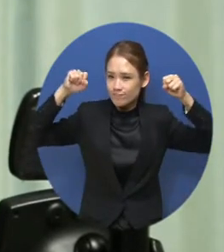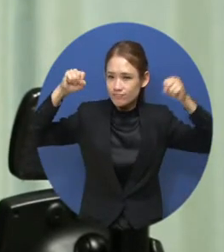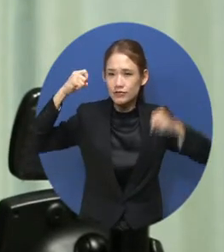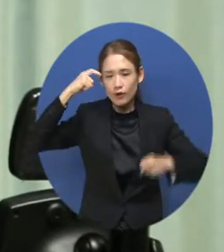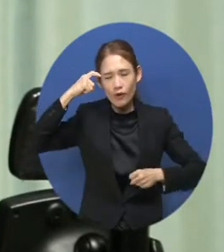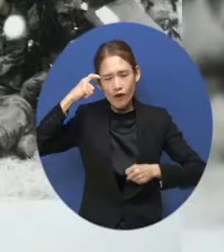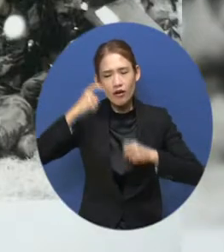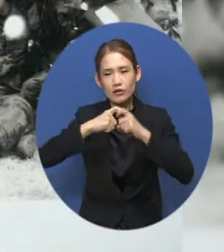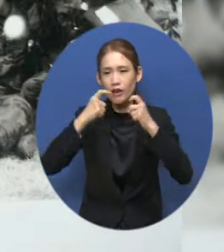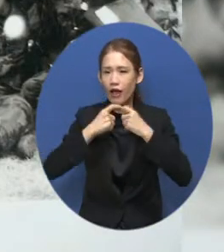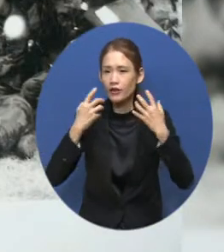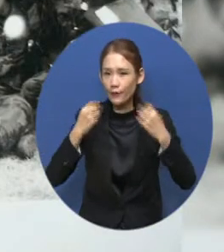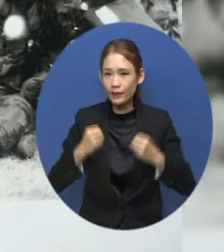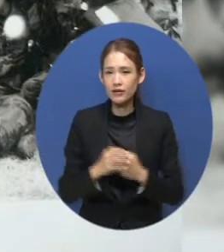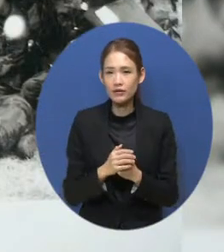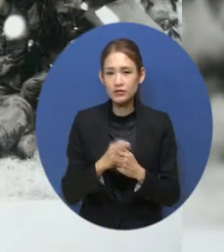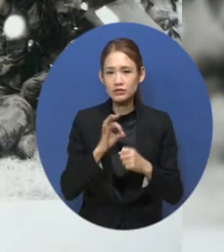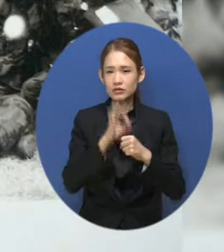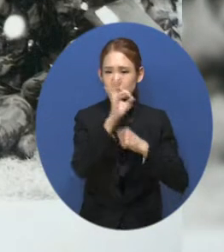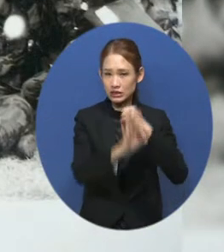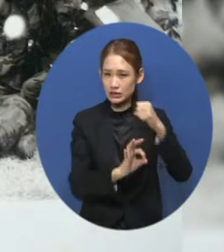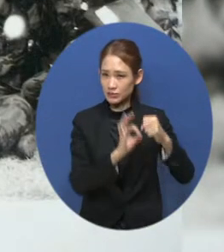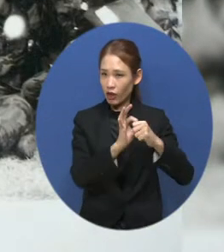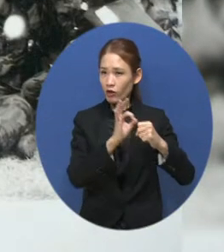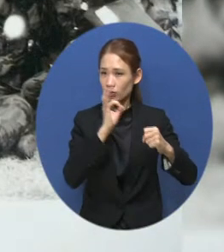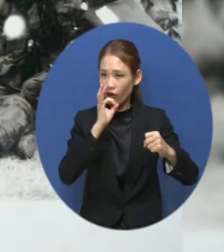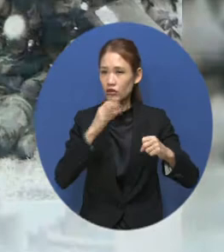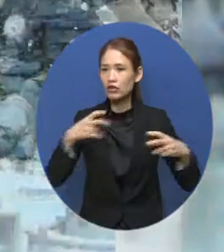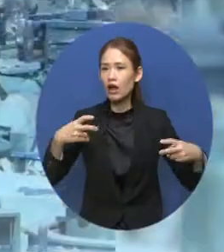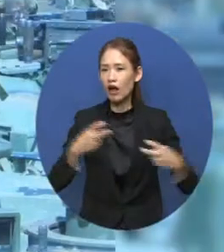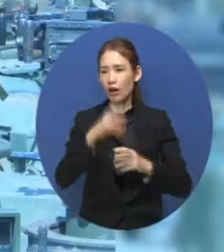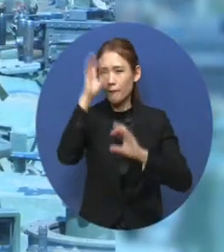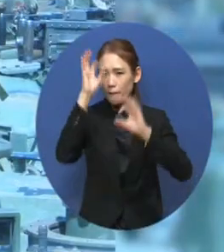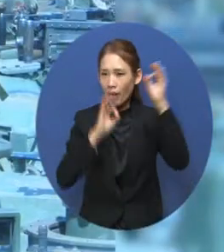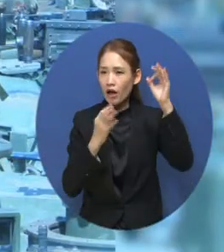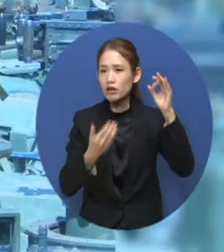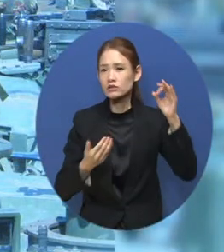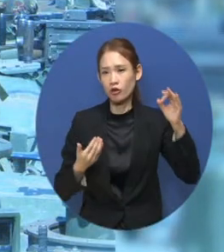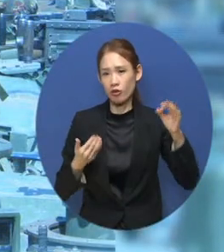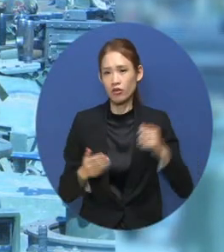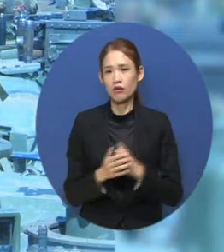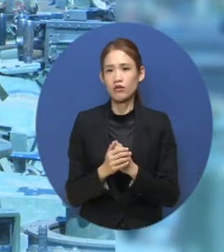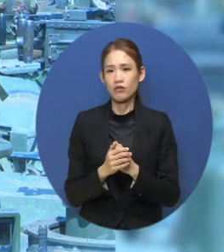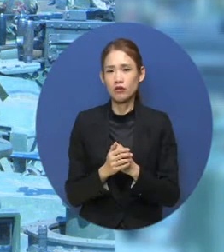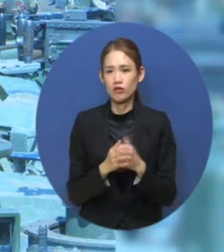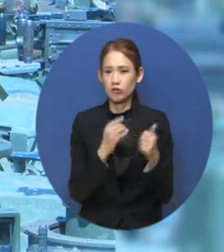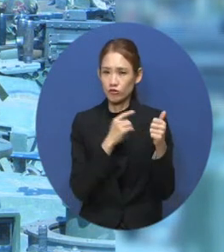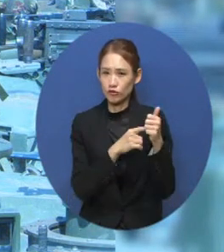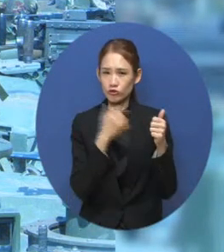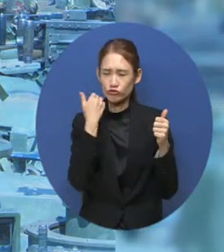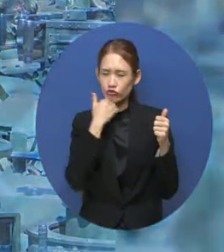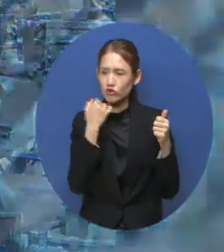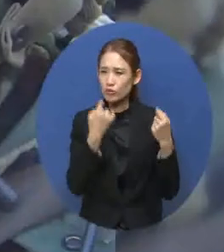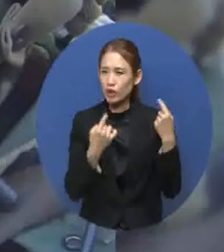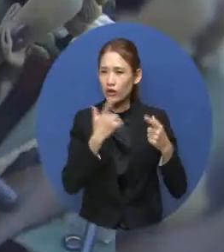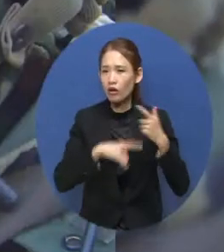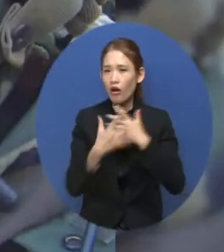개인적으로. 10여 년 전 사고를 당하기 전에 원준 씨는 누구보다